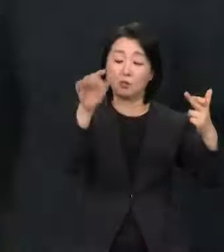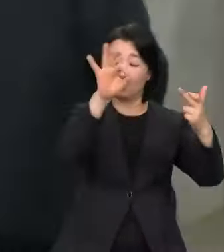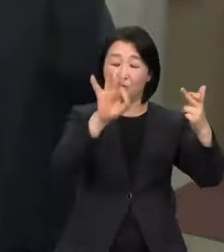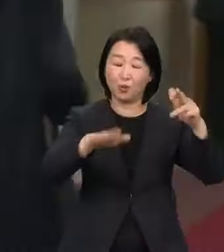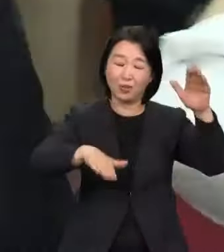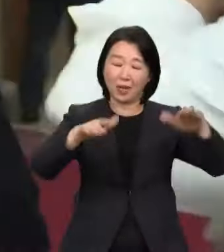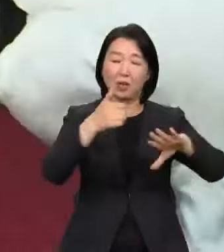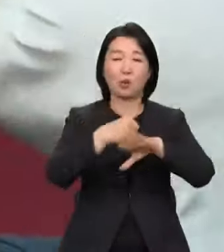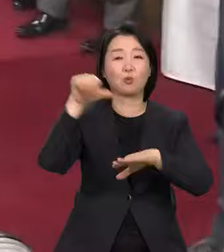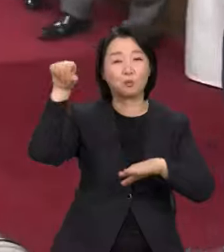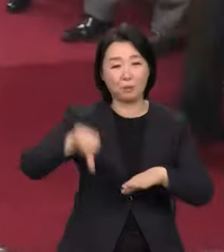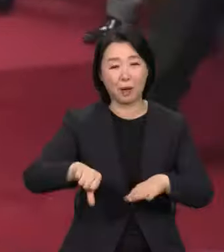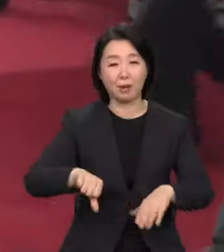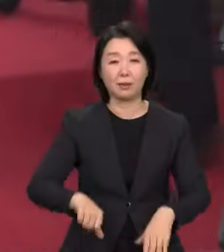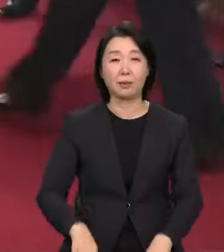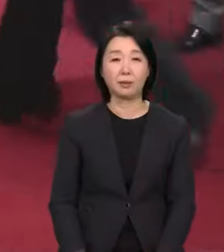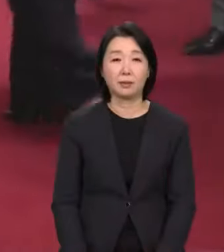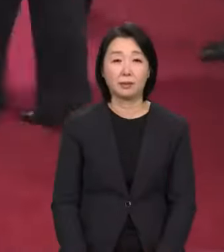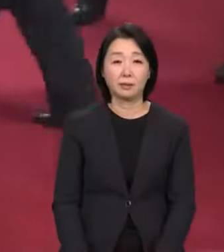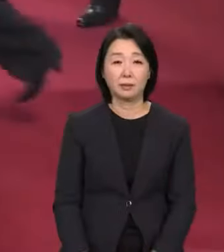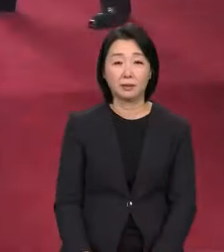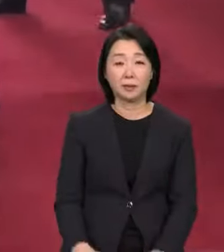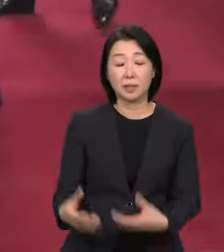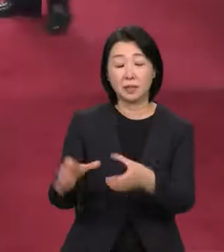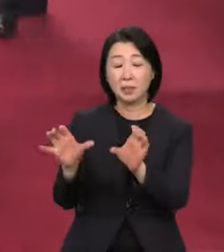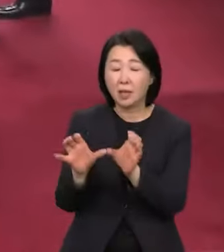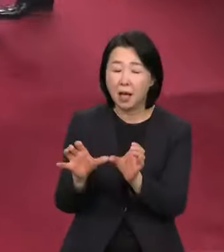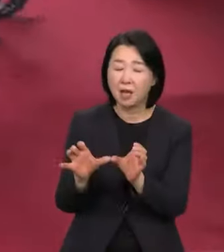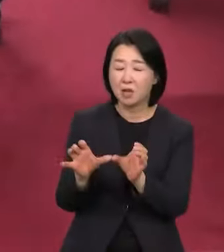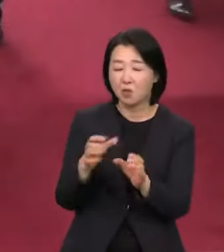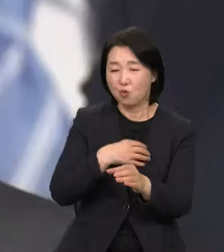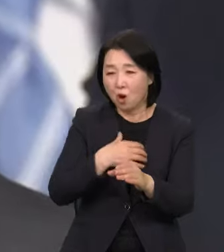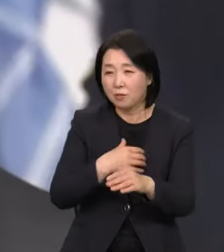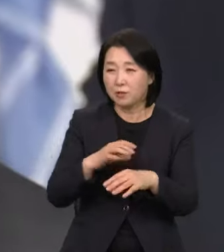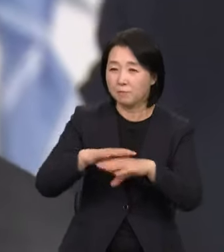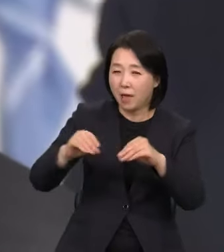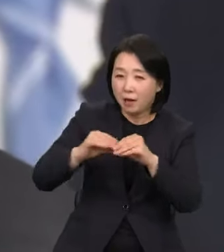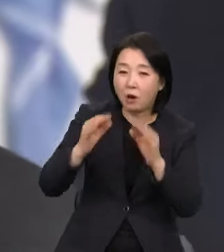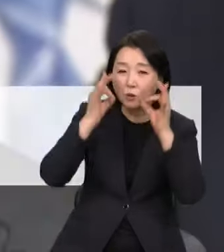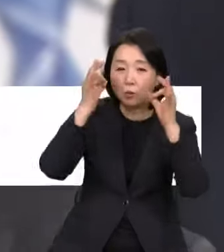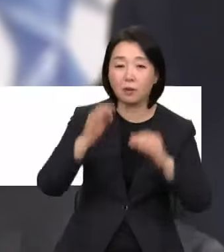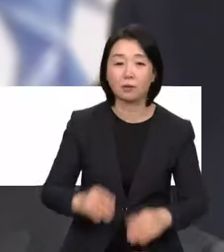차이로 대패했습니다. 자민당은 위기 봉합에 나섰습니다.